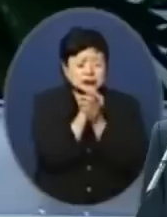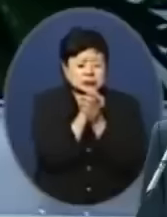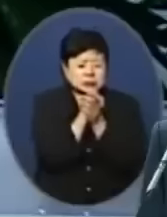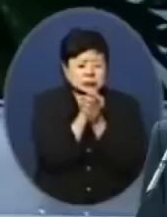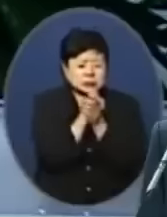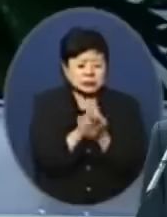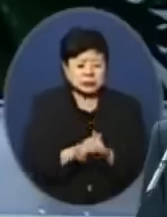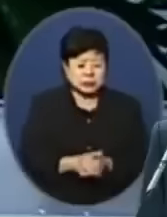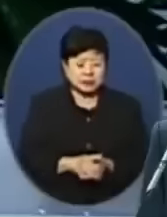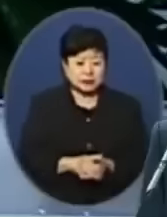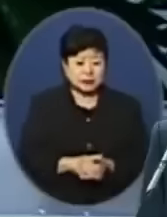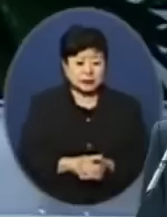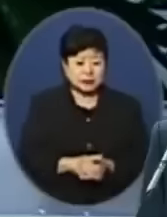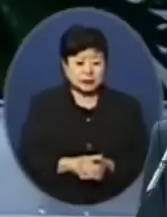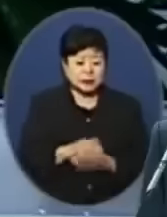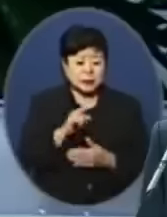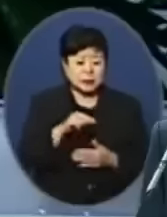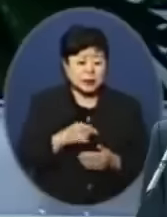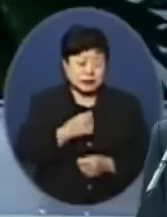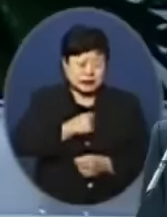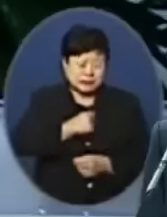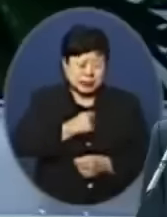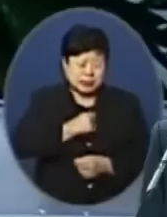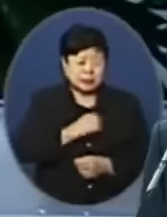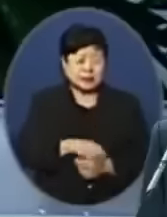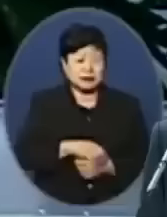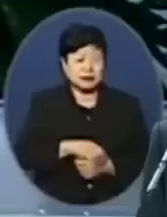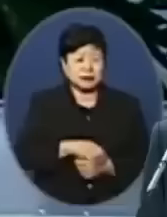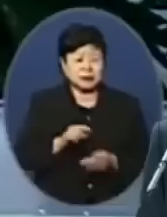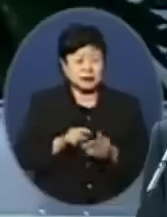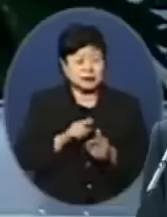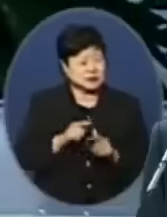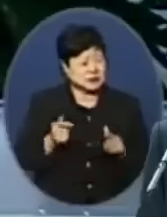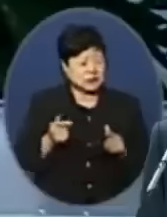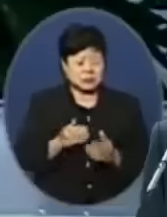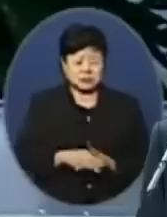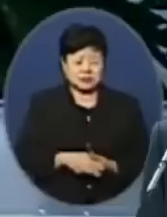해도 마음이 답답하고 안 믿어져요.